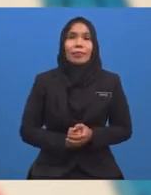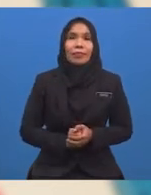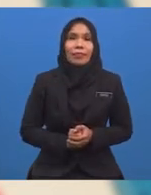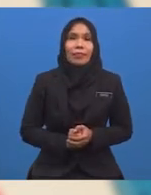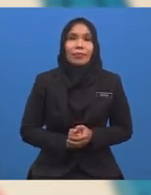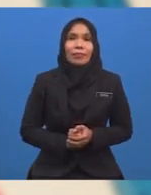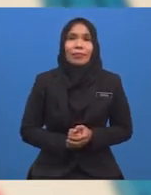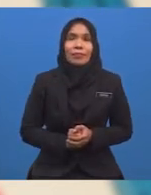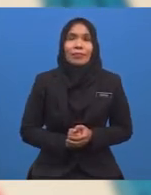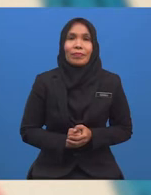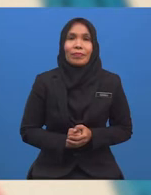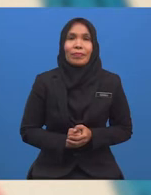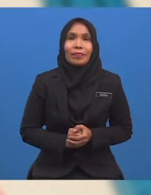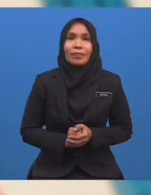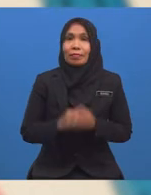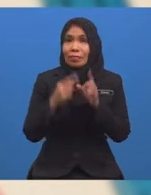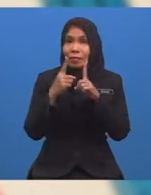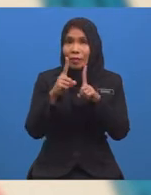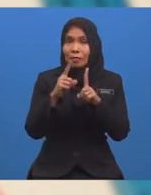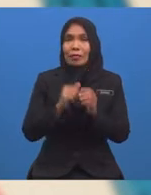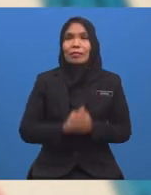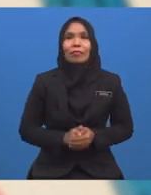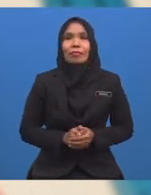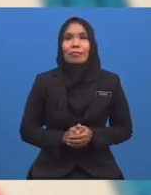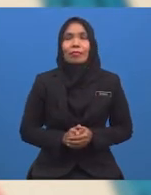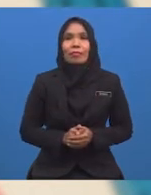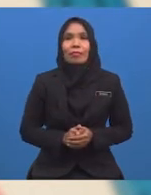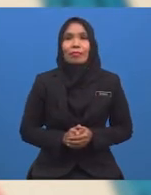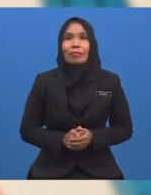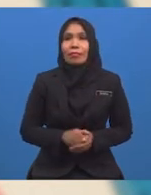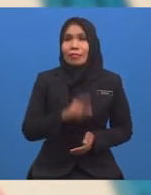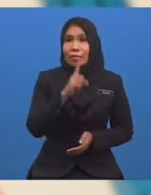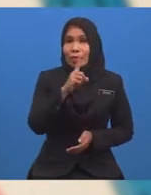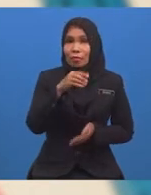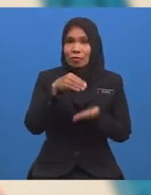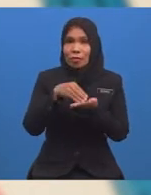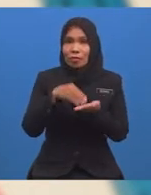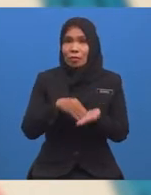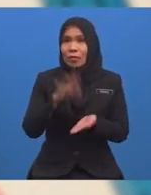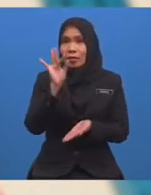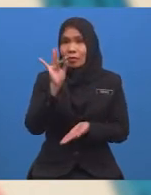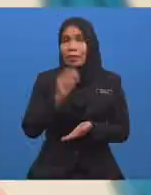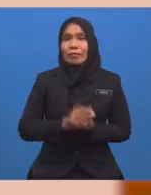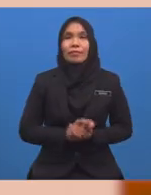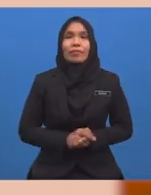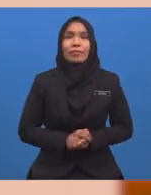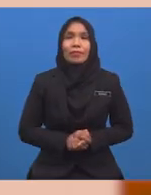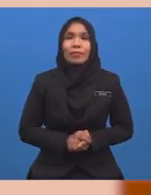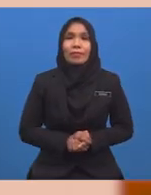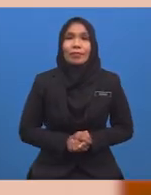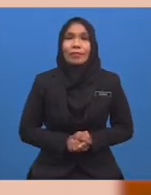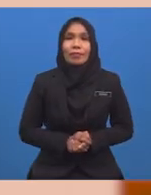Hai oleh itu jawabannya adalah satu Misbah lapan